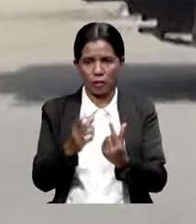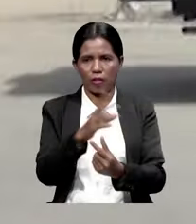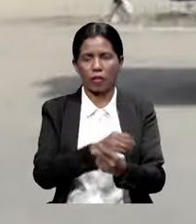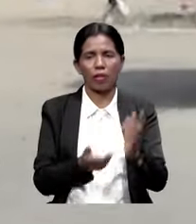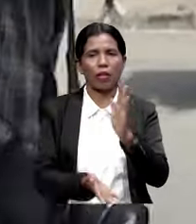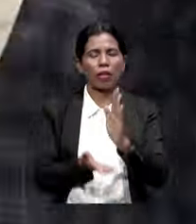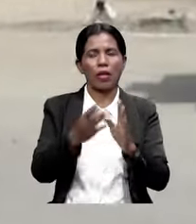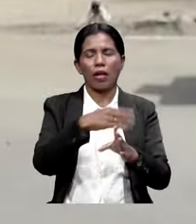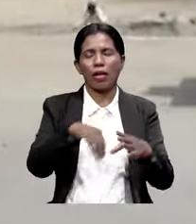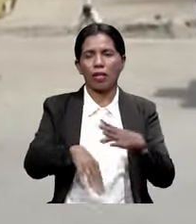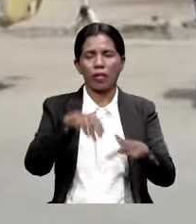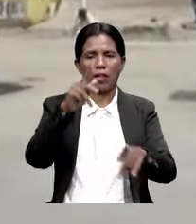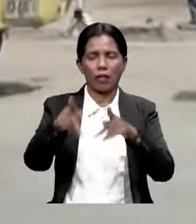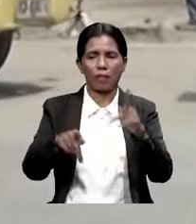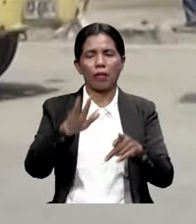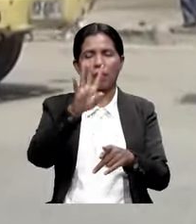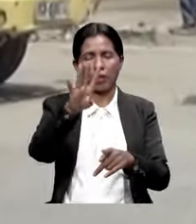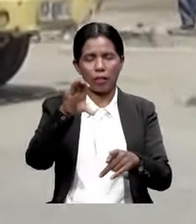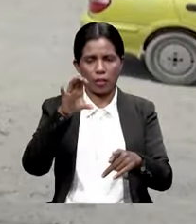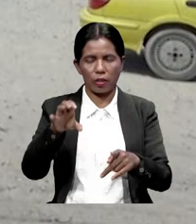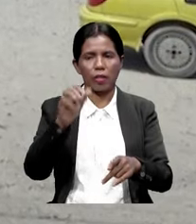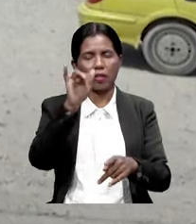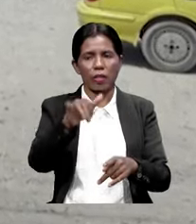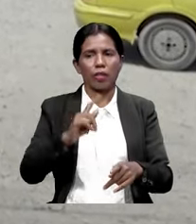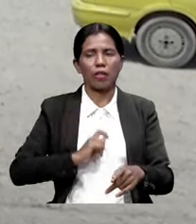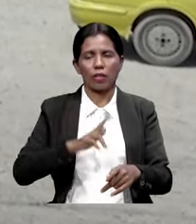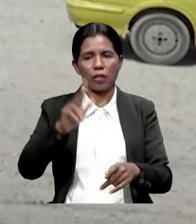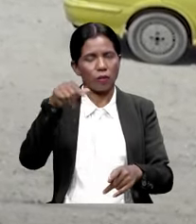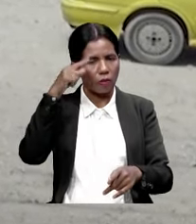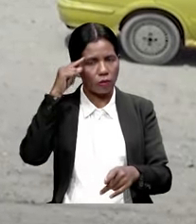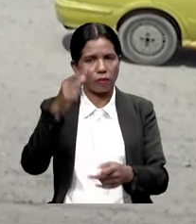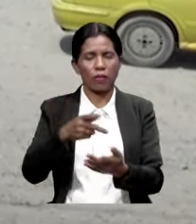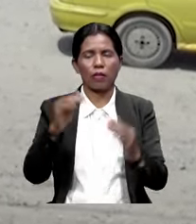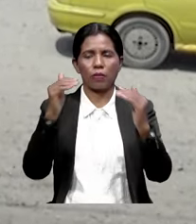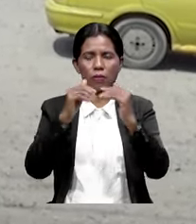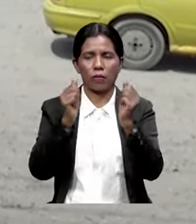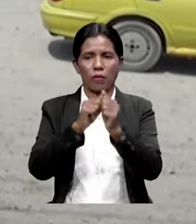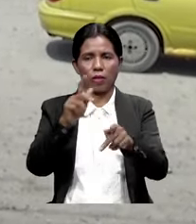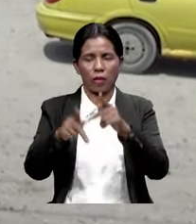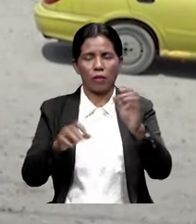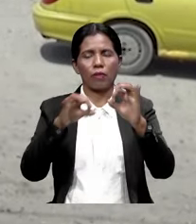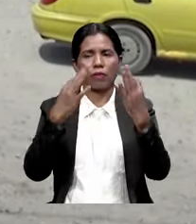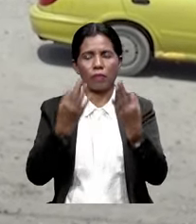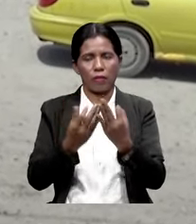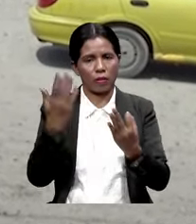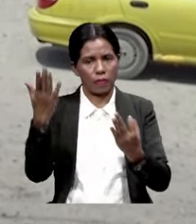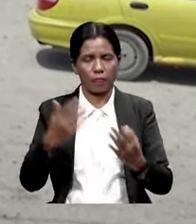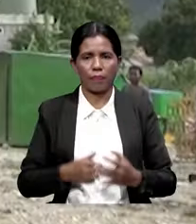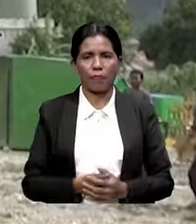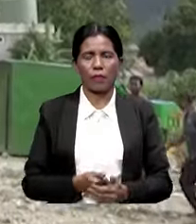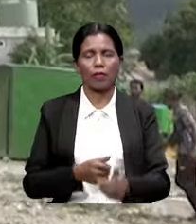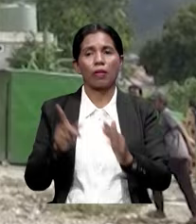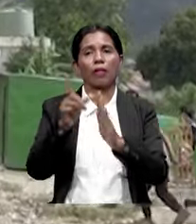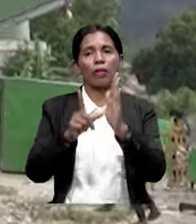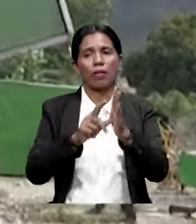hasai komunidade atus hat nebe hela iha tastolu. Tamba antes ne guvernu haloona dialogu ho komunidade umakain hirakne. Tuir dekretu